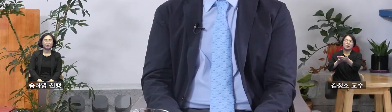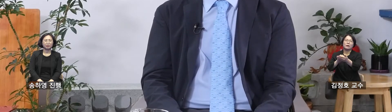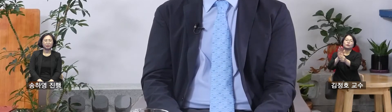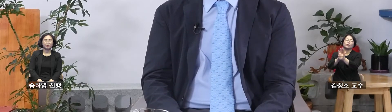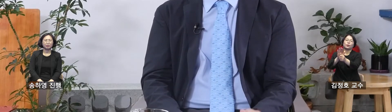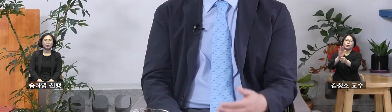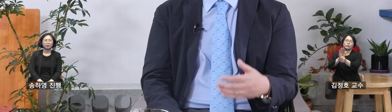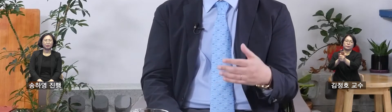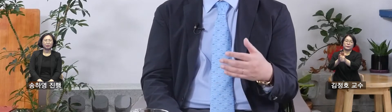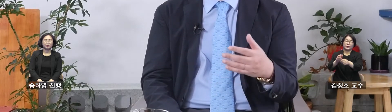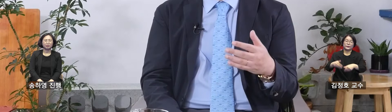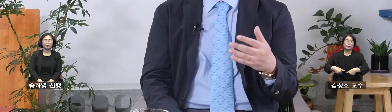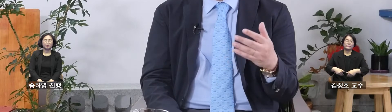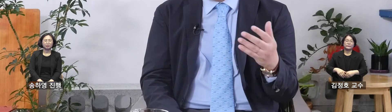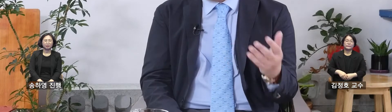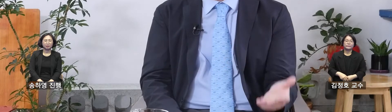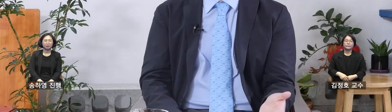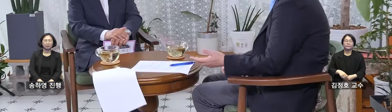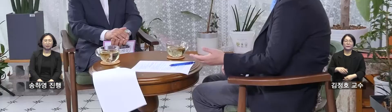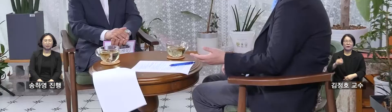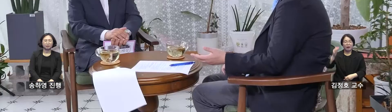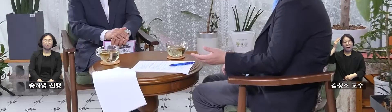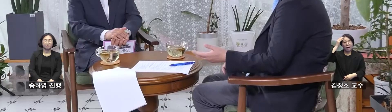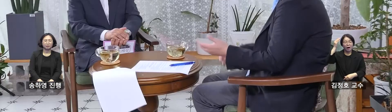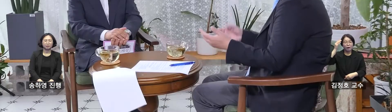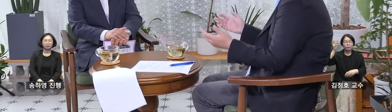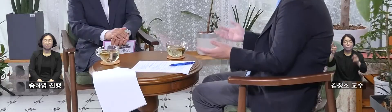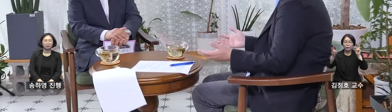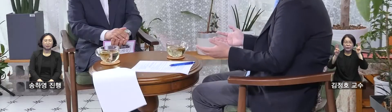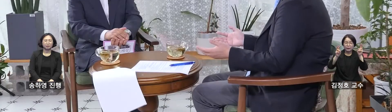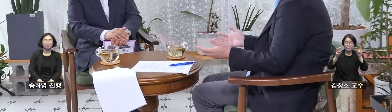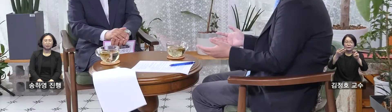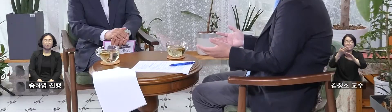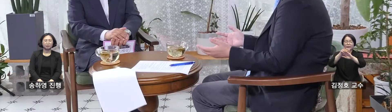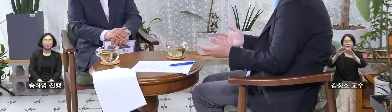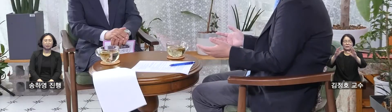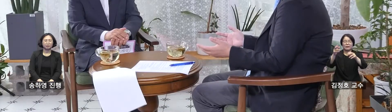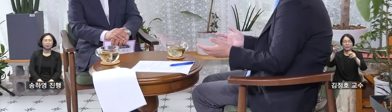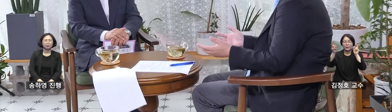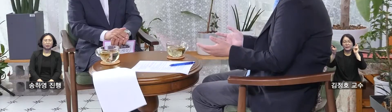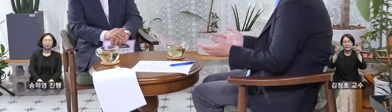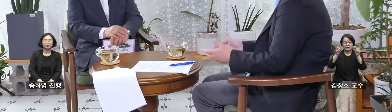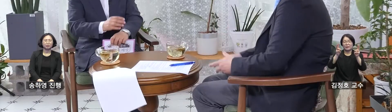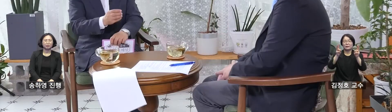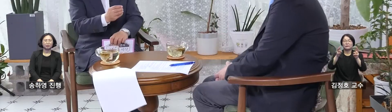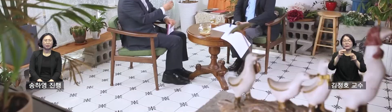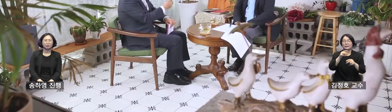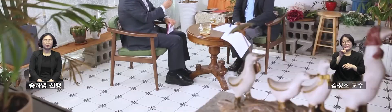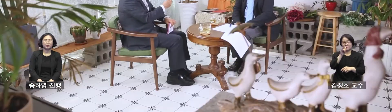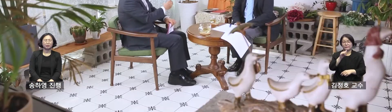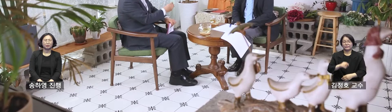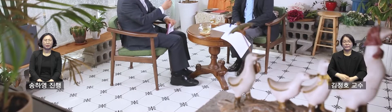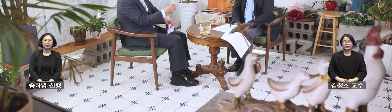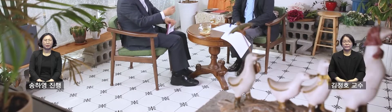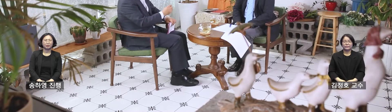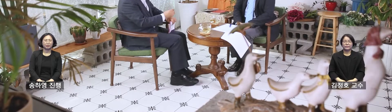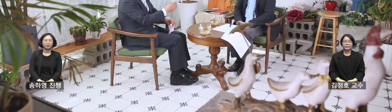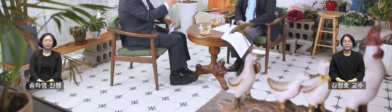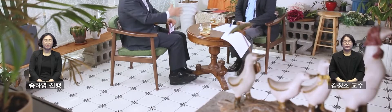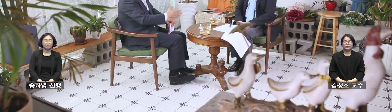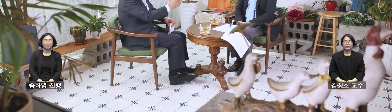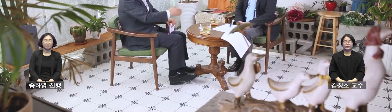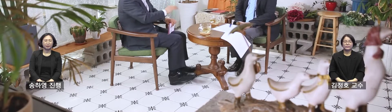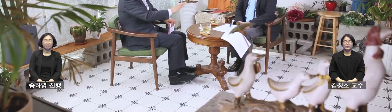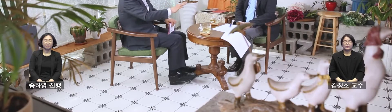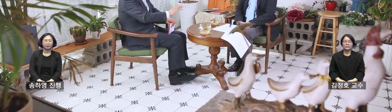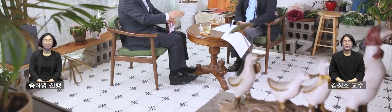있어야 된다고 생각하고요. 그것이 국내 기업일 수도 있고 해외 기업일 수도 있습니다. 네. 그 전공 간에